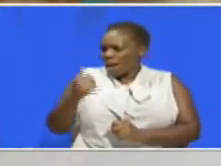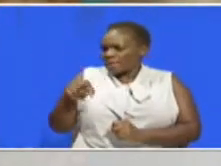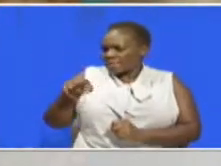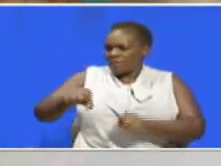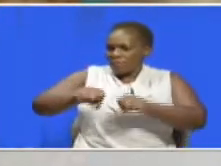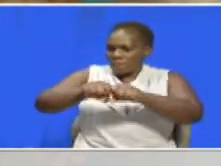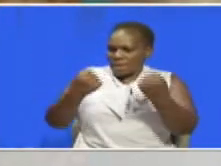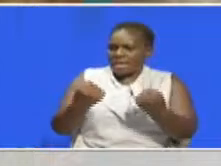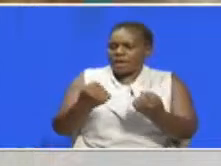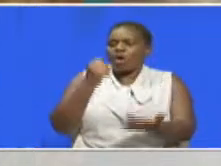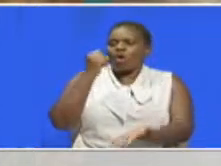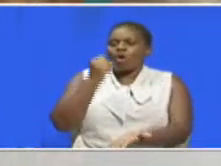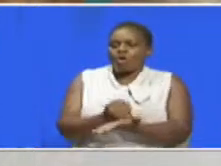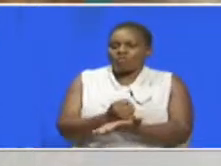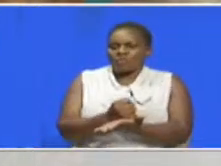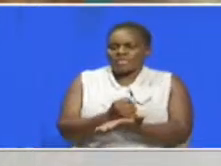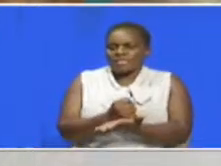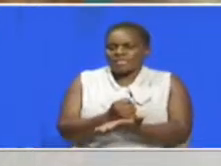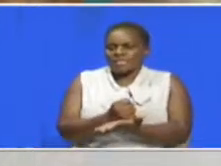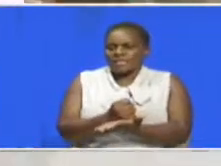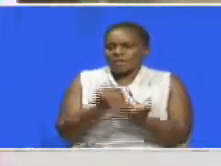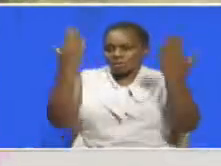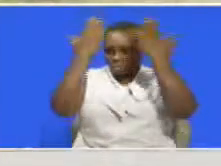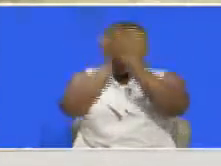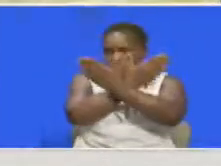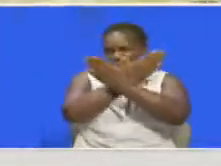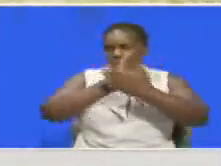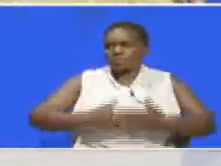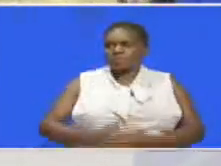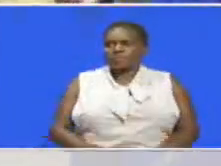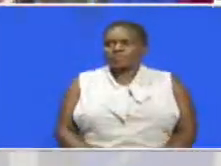alikuwa anavunja ofisi usiku.